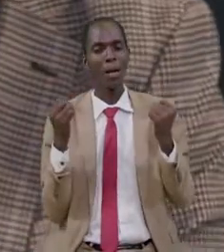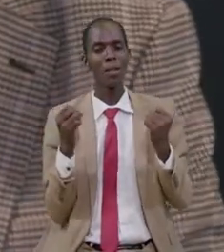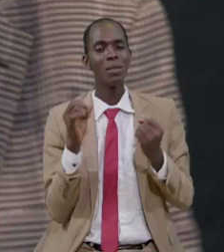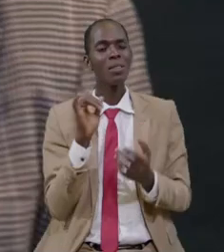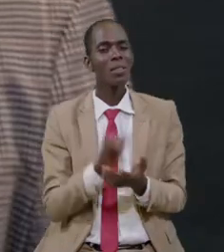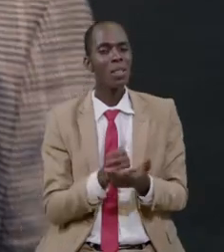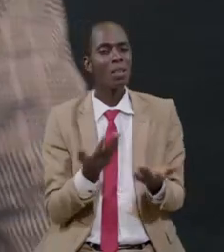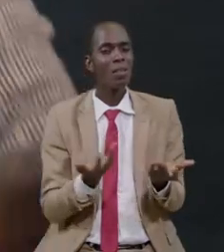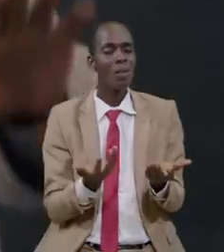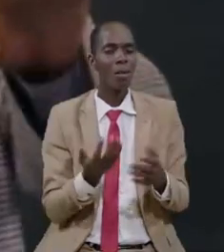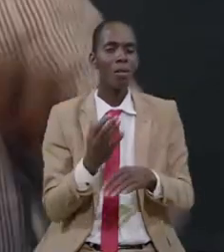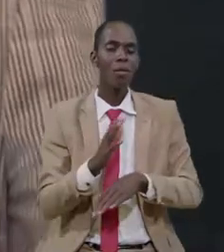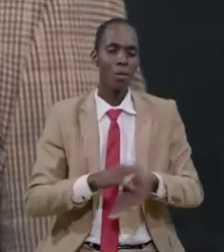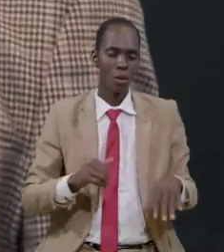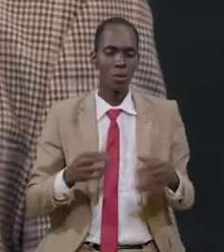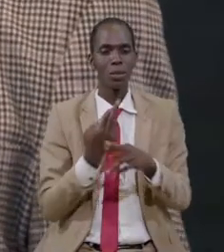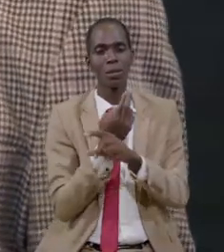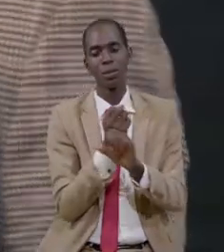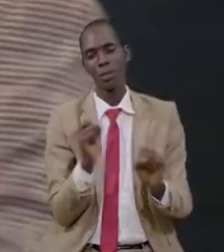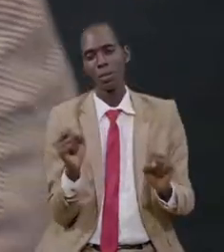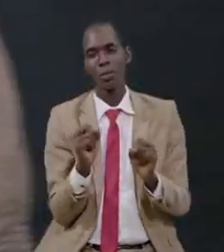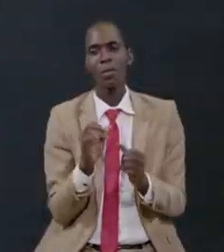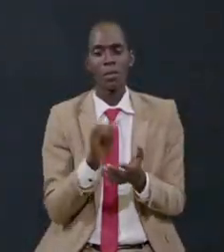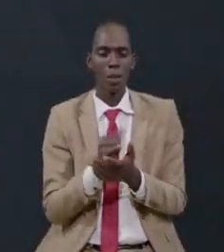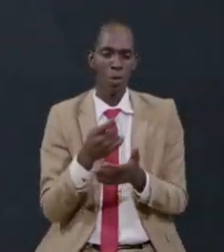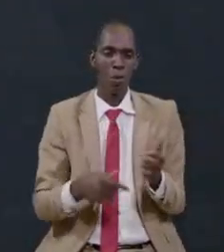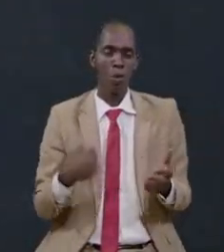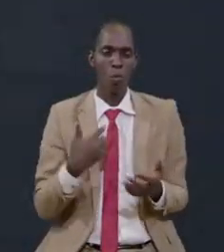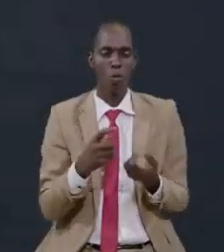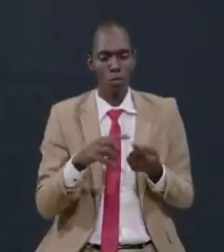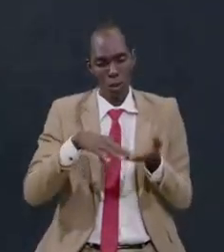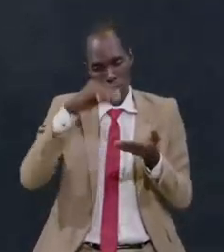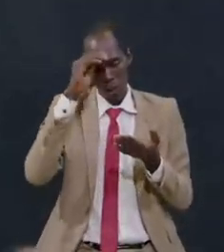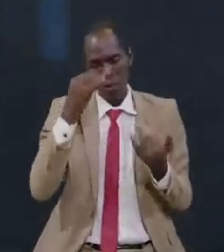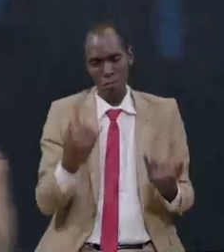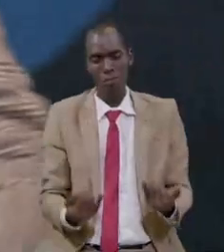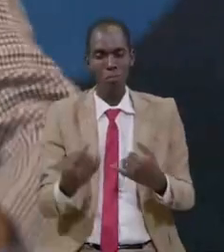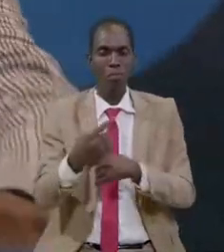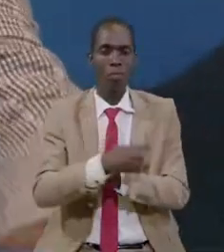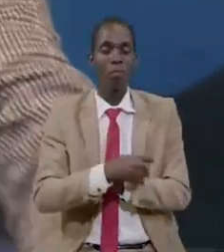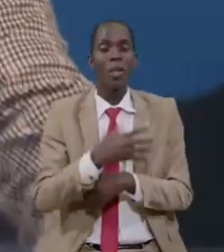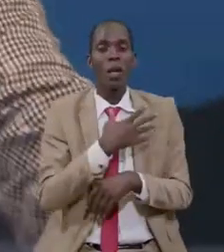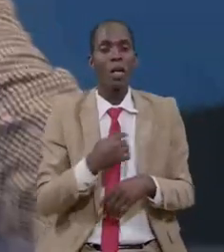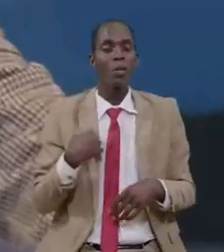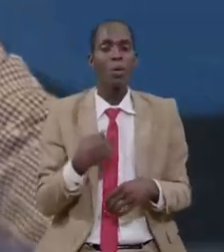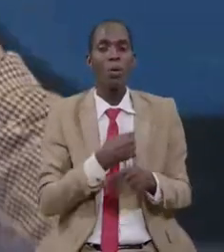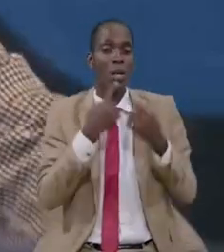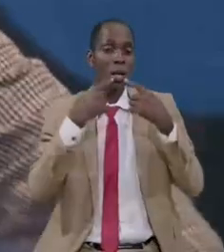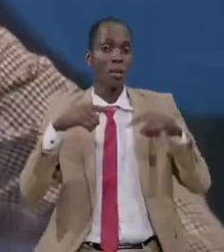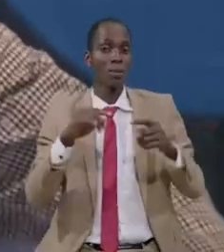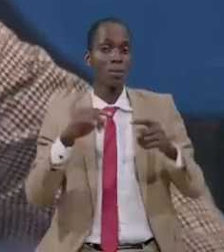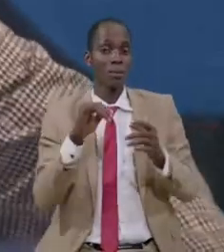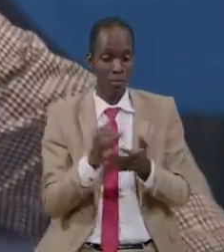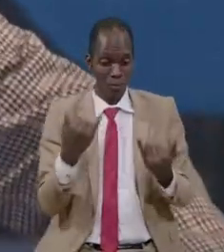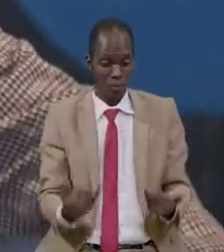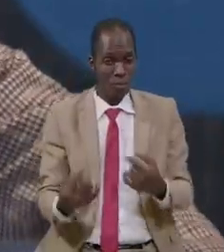C'est ça, la rédemption. C'est ce dont nous parlons ce jour. Et nous déclarons, et que ce jour,